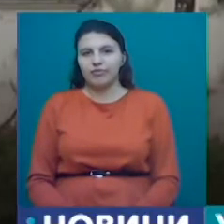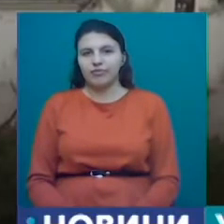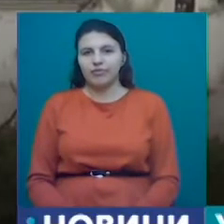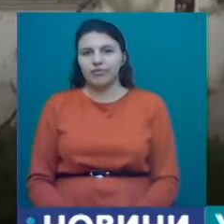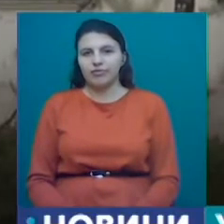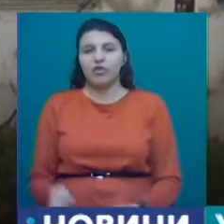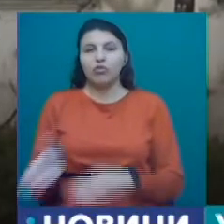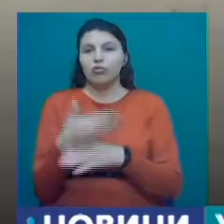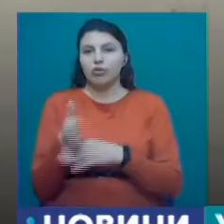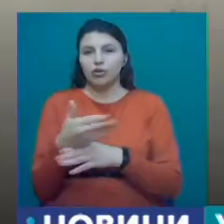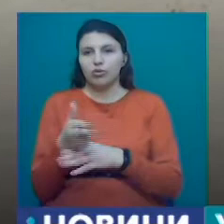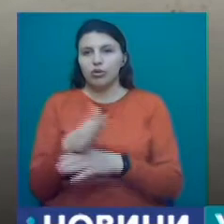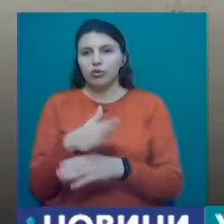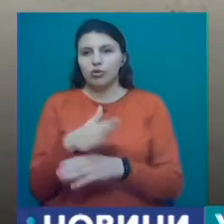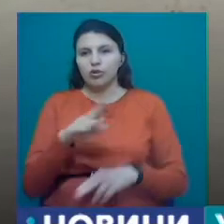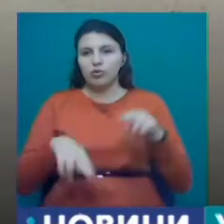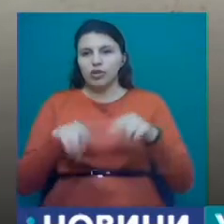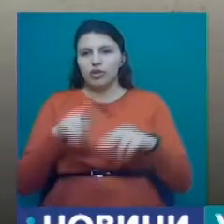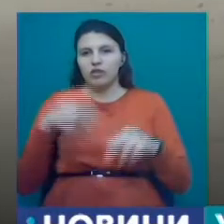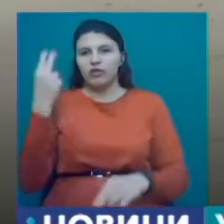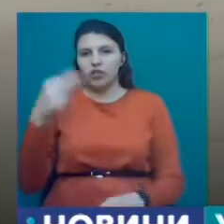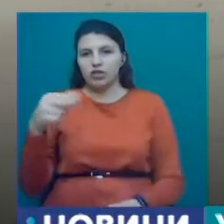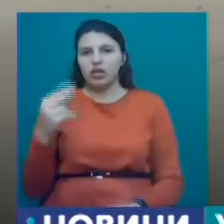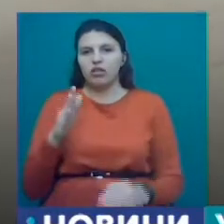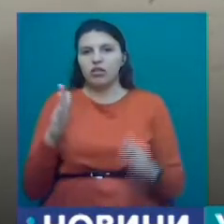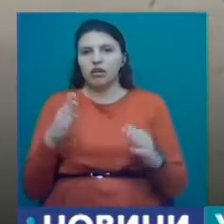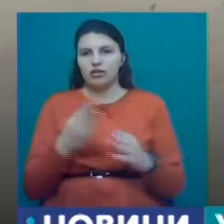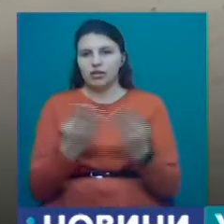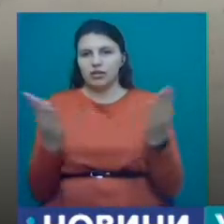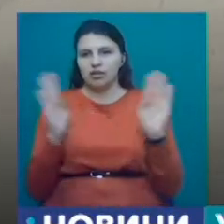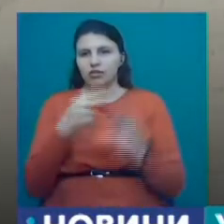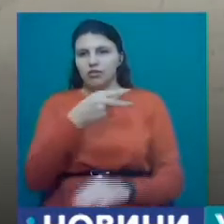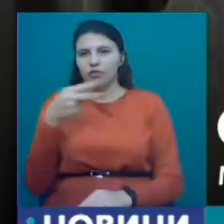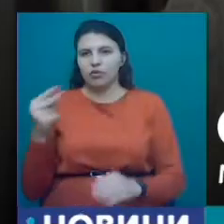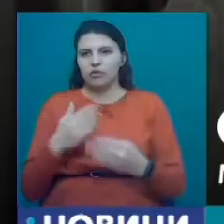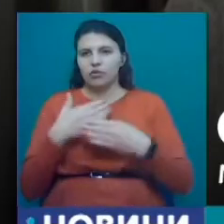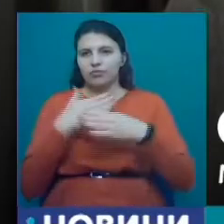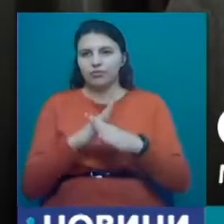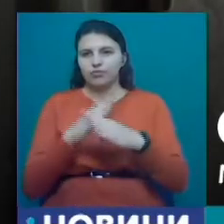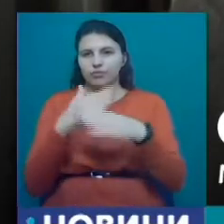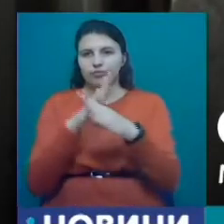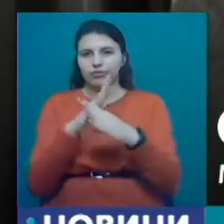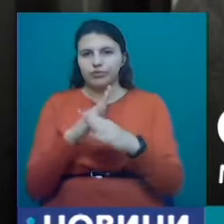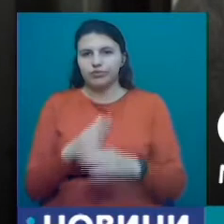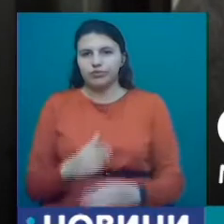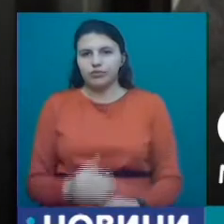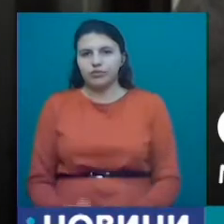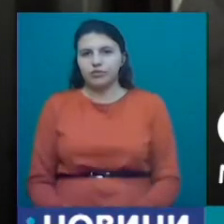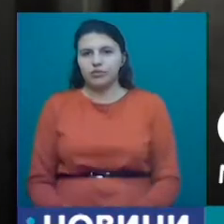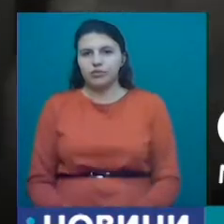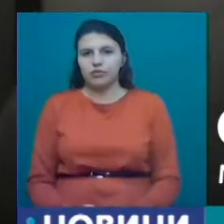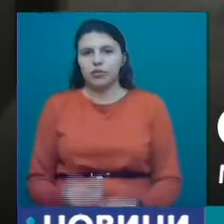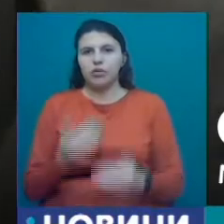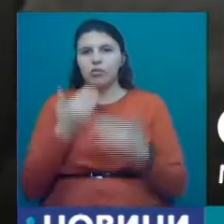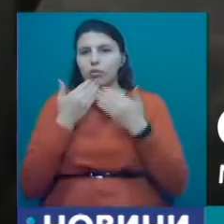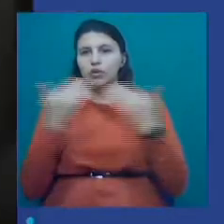У Маріуполі на проспекті Будівельників 20 на стінах двоповерхівки з'явилися тріщини. Розрушення, от іменно останній, дуже